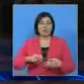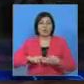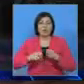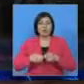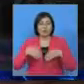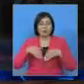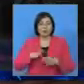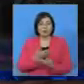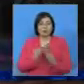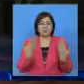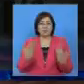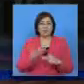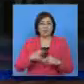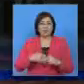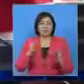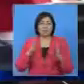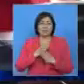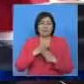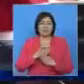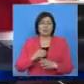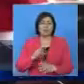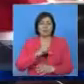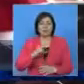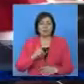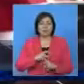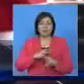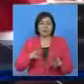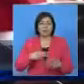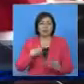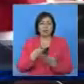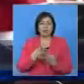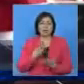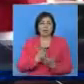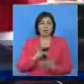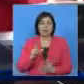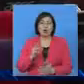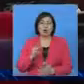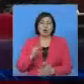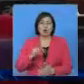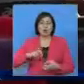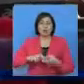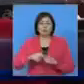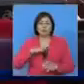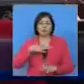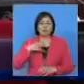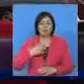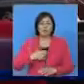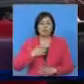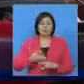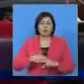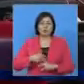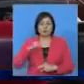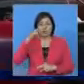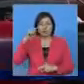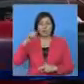шешілмеген күйінде қалды. Әзірге экология және энергетика министрлігінің қарауында жатыр. Көкжиде мәселесі көпті алаңдатып отыр. Сондай ақ Қытай